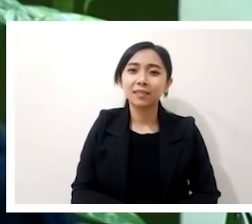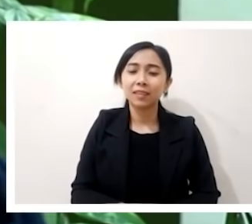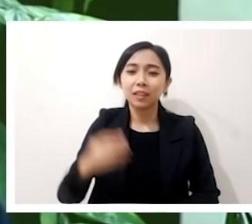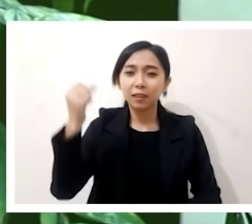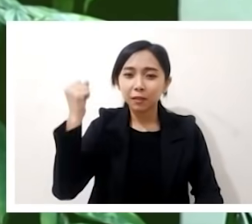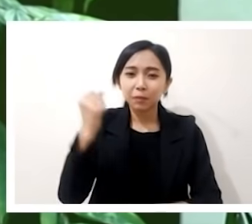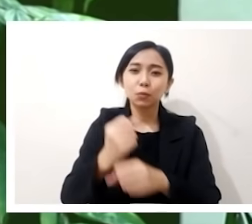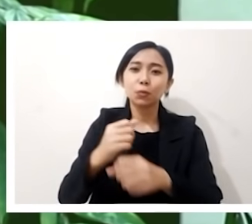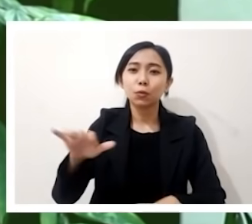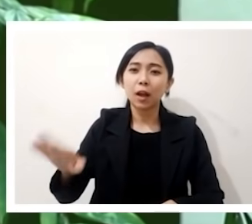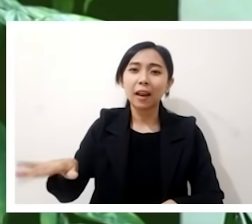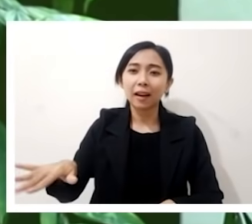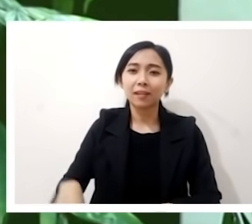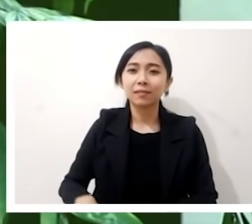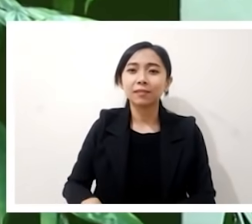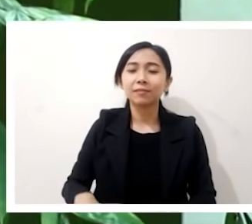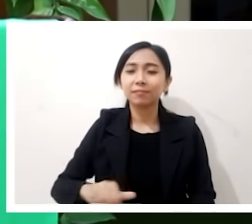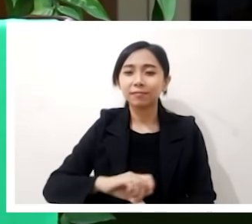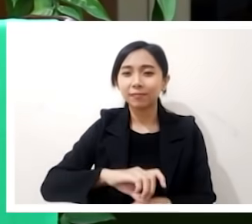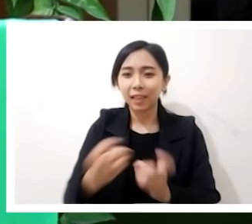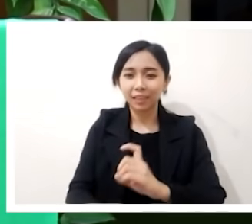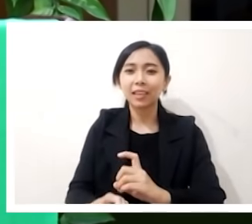mendukung orang tua mereka.